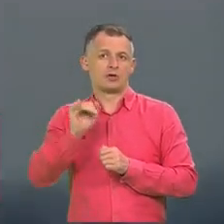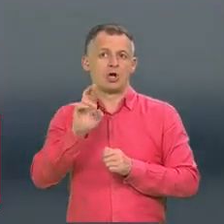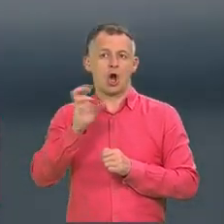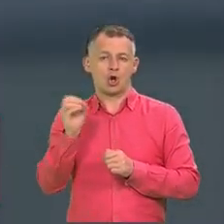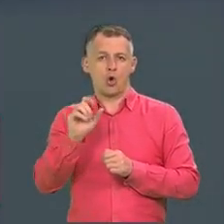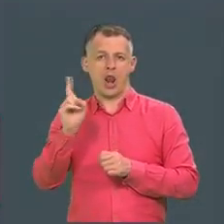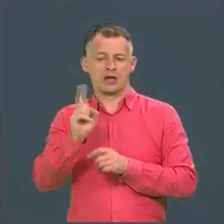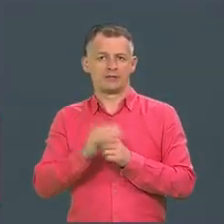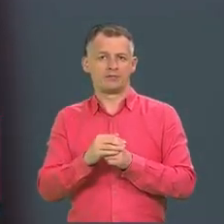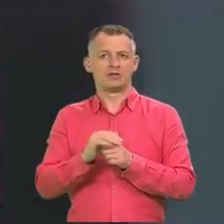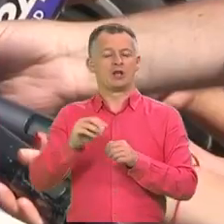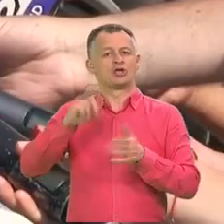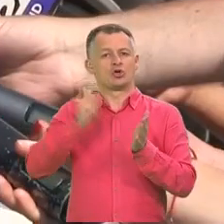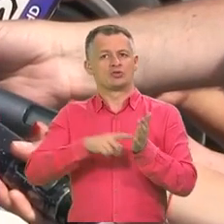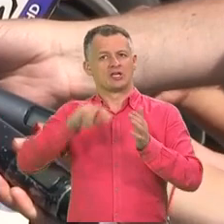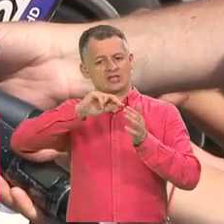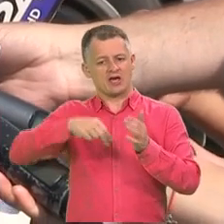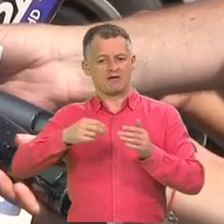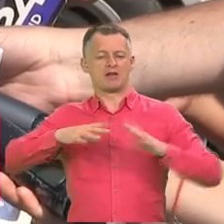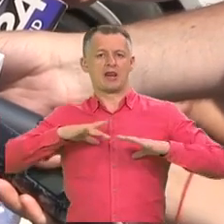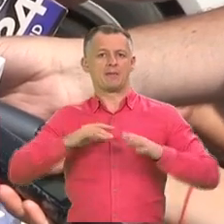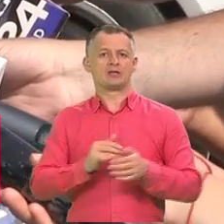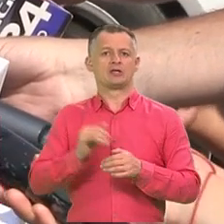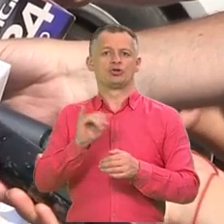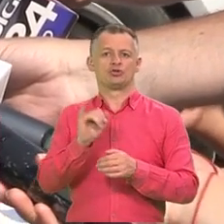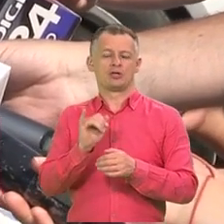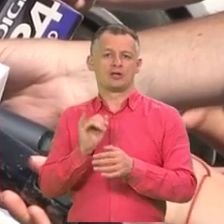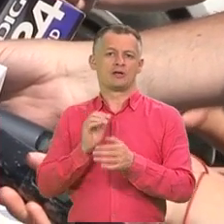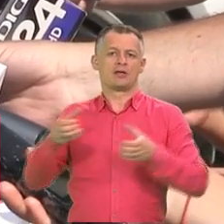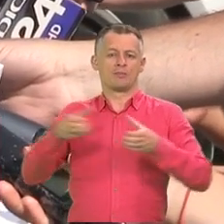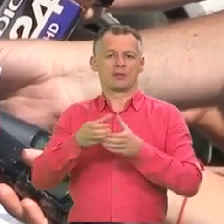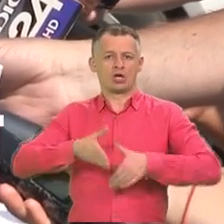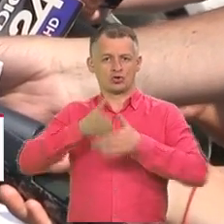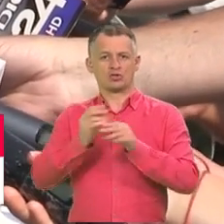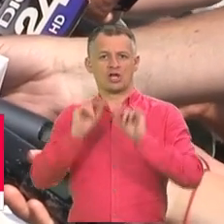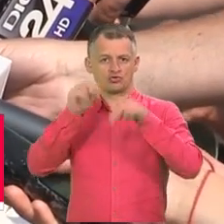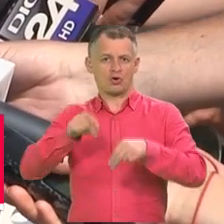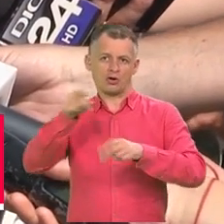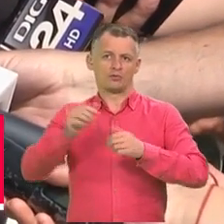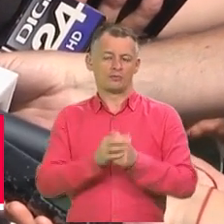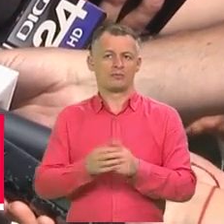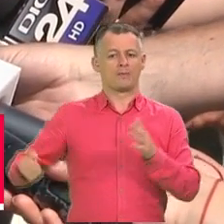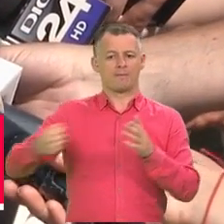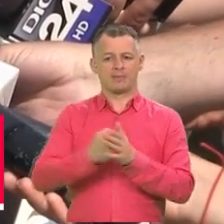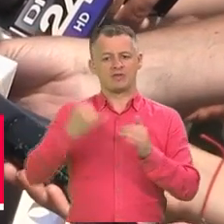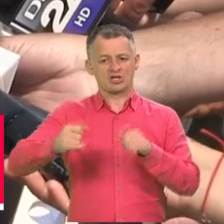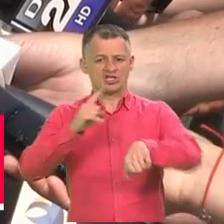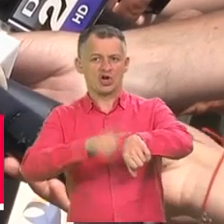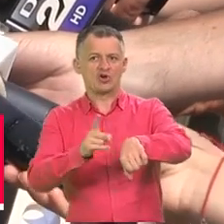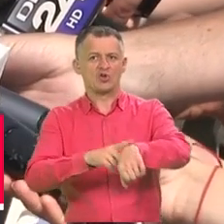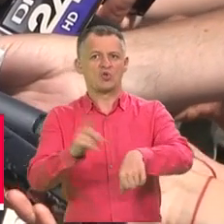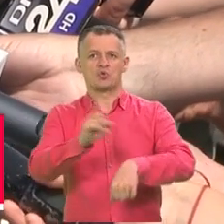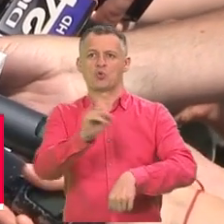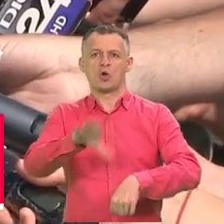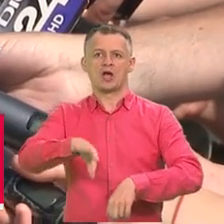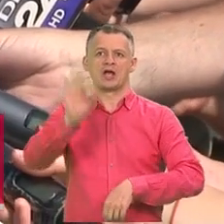cale liberă echipelor de intervenție. Fajul CBRN a efectuat măsurători la fața locului, iar până la această oră nu au fost